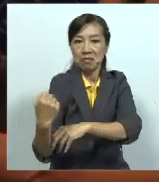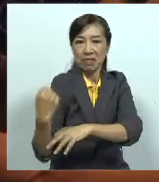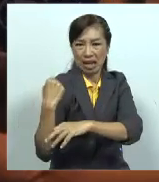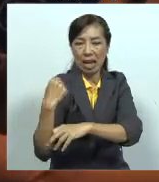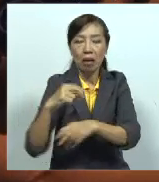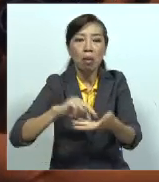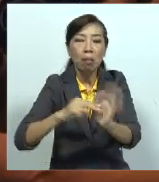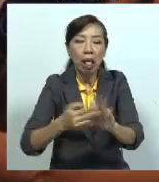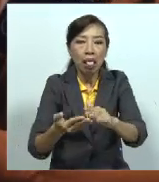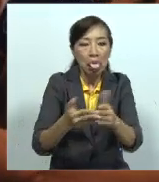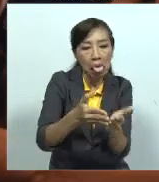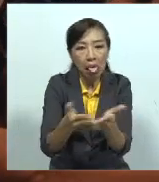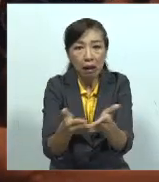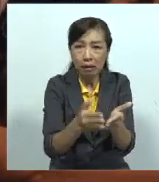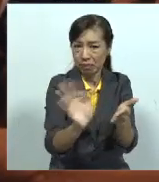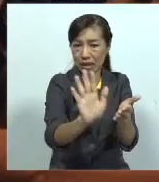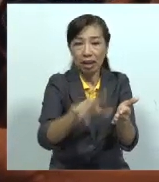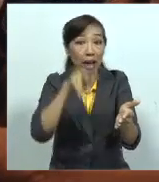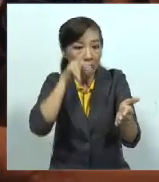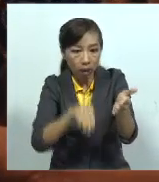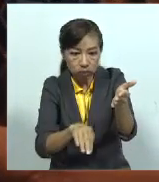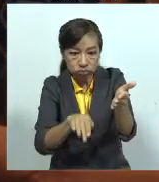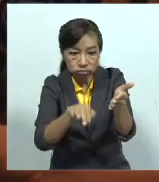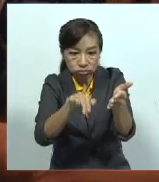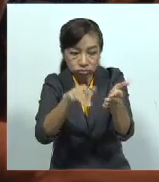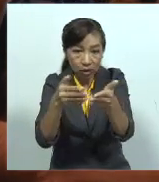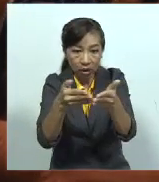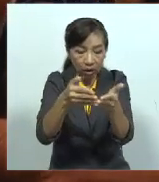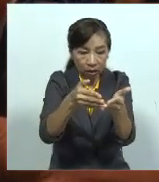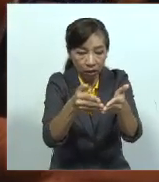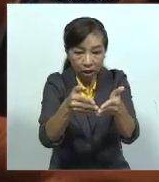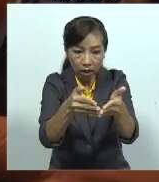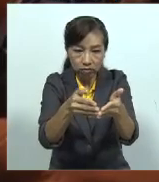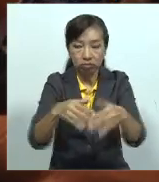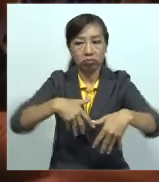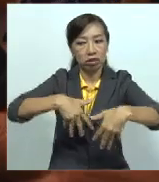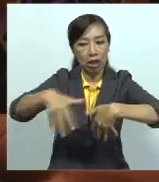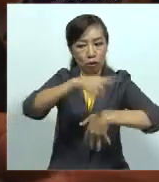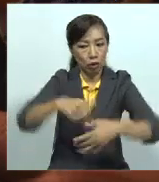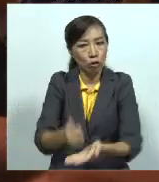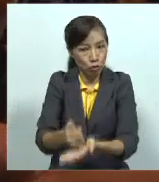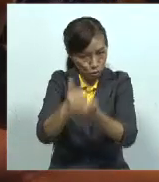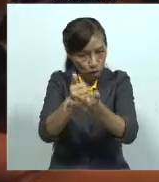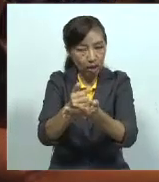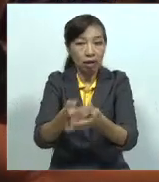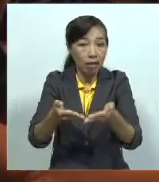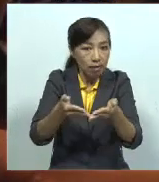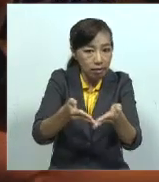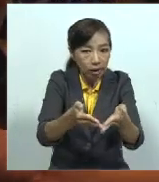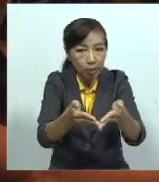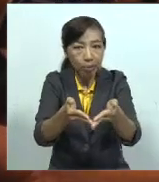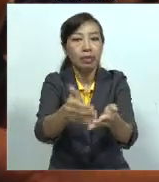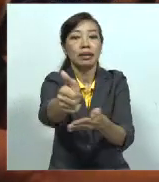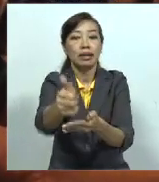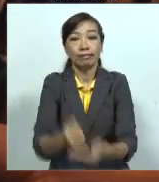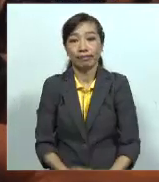ไปหากเรือปริ่มน้ำก็ต้องช่วยกันวิทย์น้ำออกเพื่อเรือสามารถเดินต่อไปได้อ่ะฟังเสียงรองนายกรัฐมนตรีกันดู